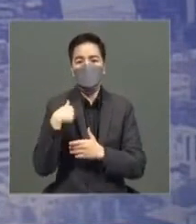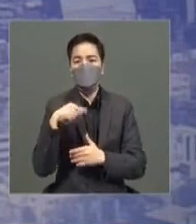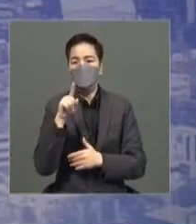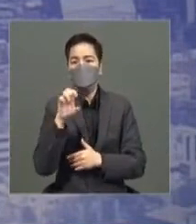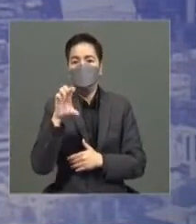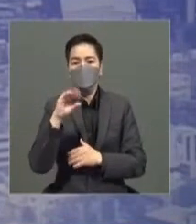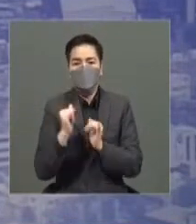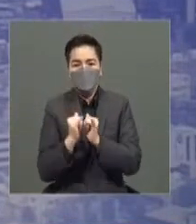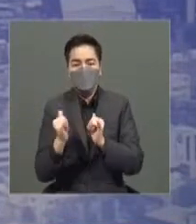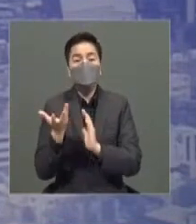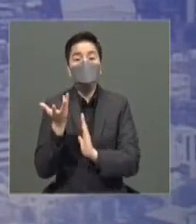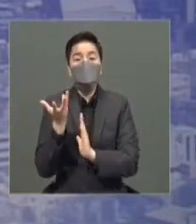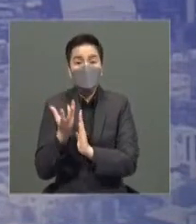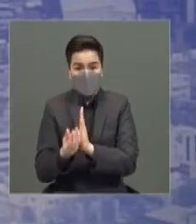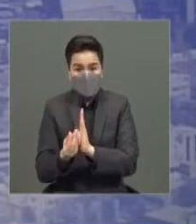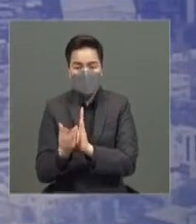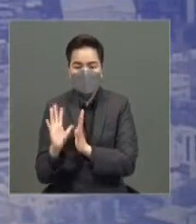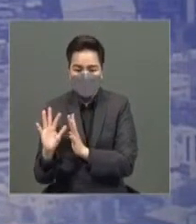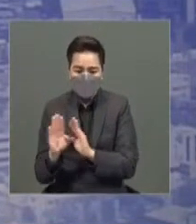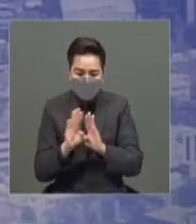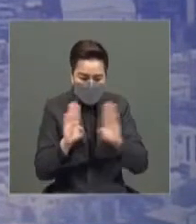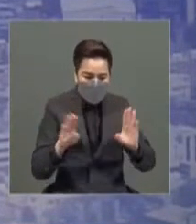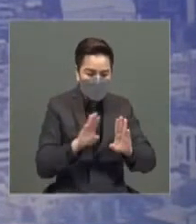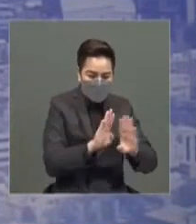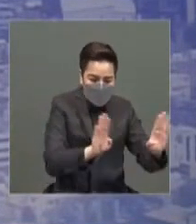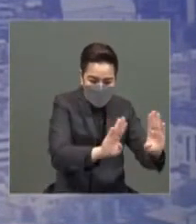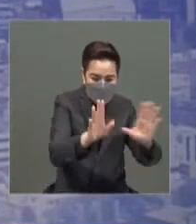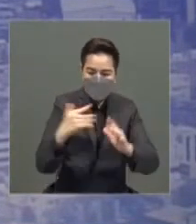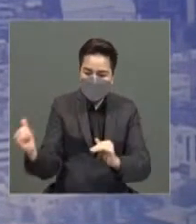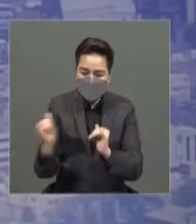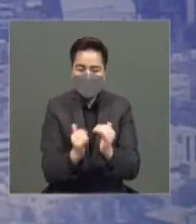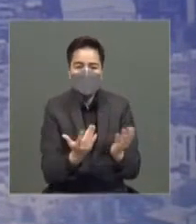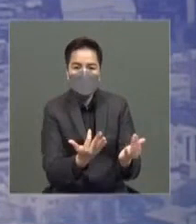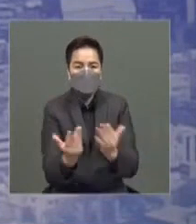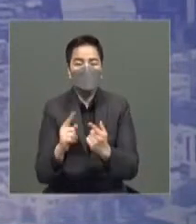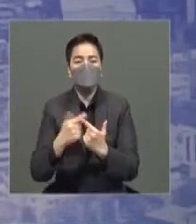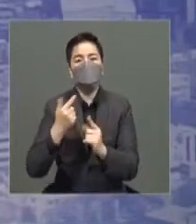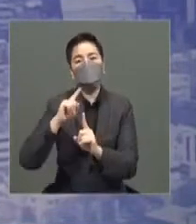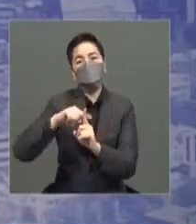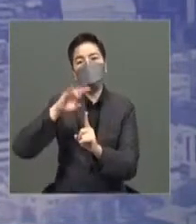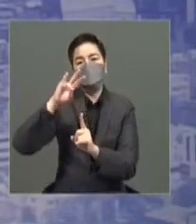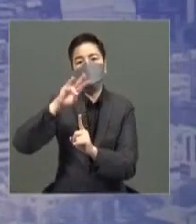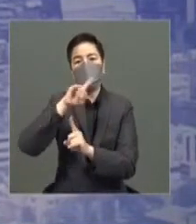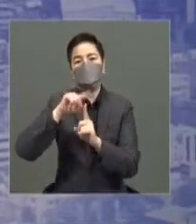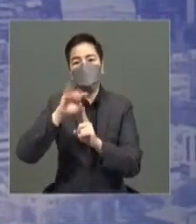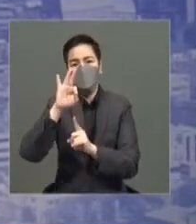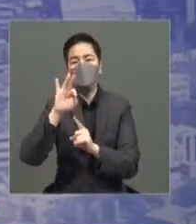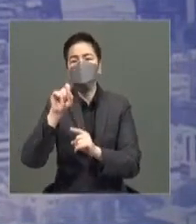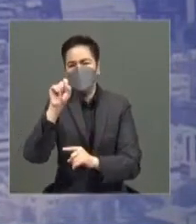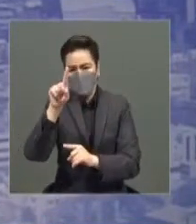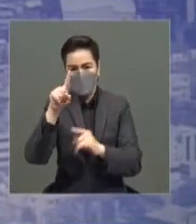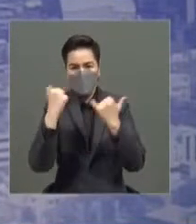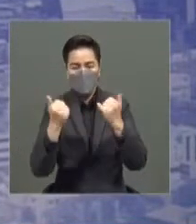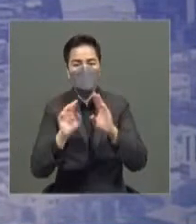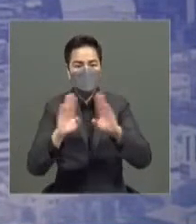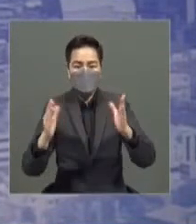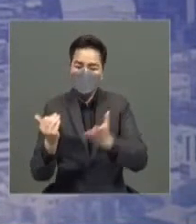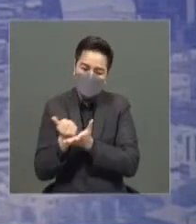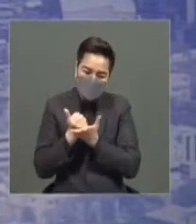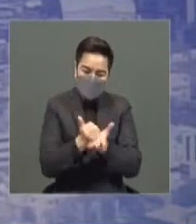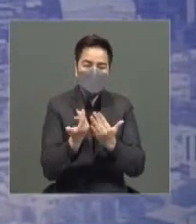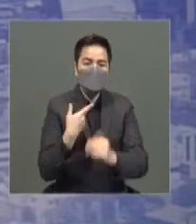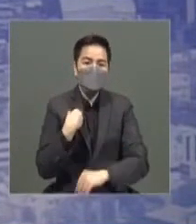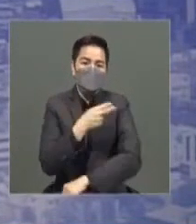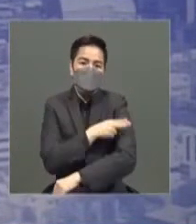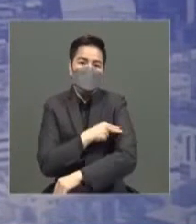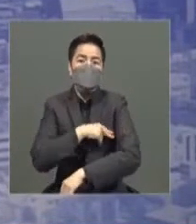150เตียงที่เหลือจะทยอยเปิดภายในวันที่9กรกฎาคมก็คือวันศุกร์นี้นะคะก็จะมีโ